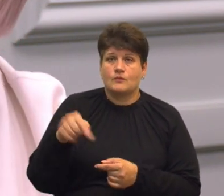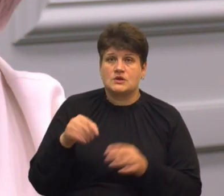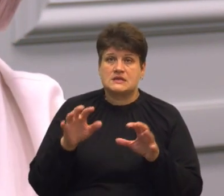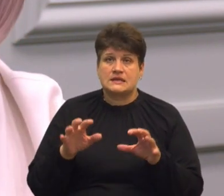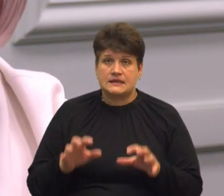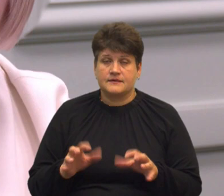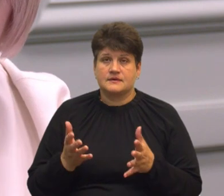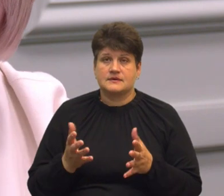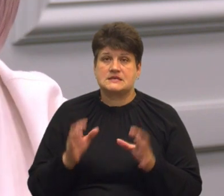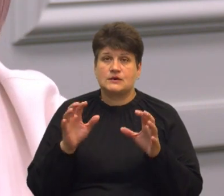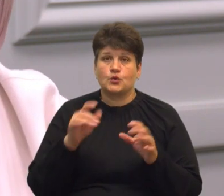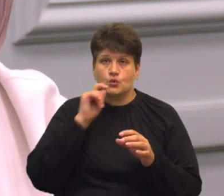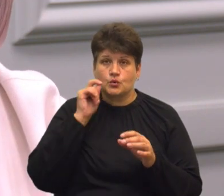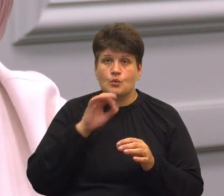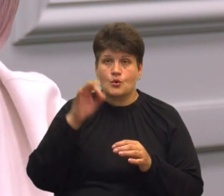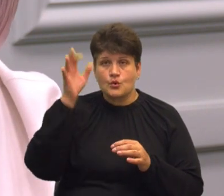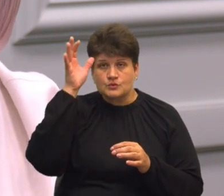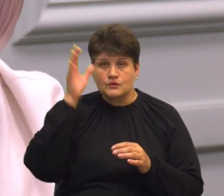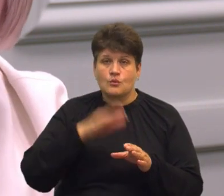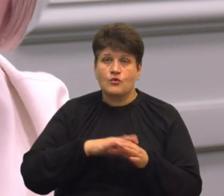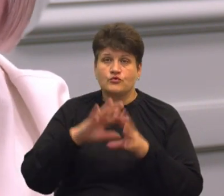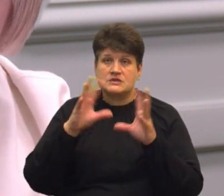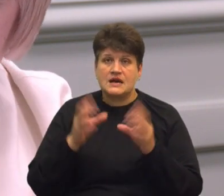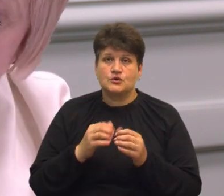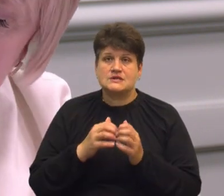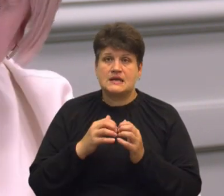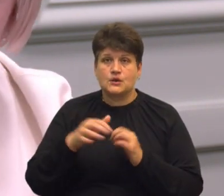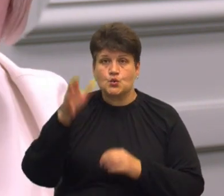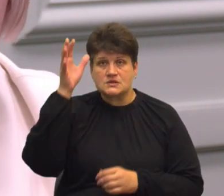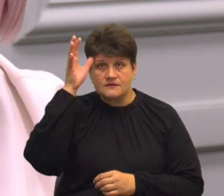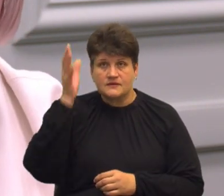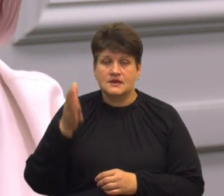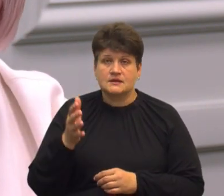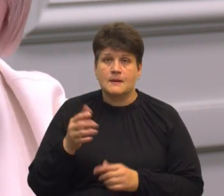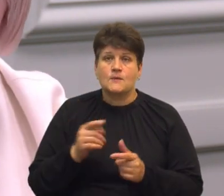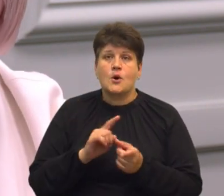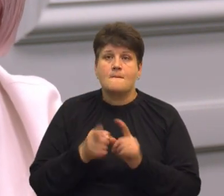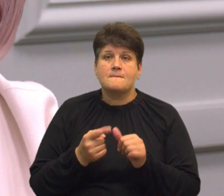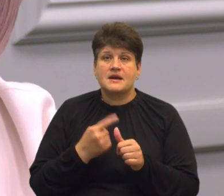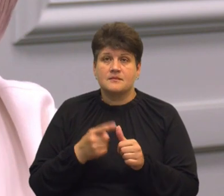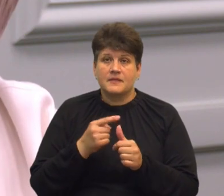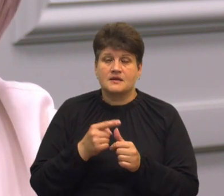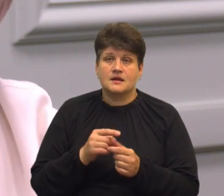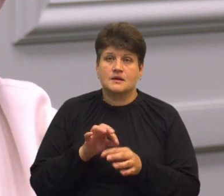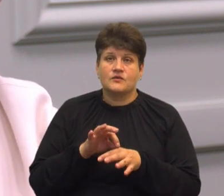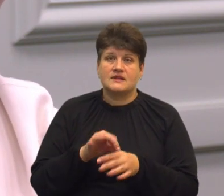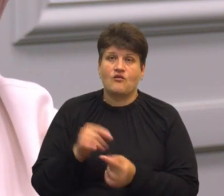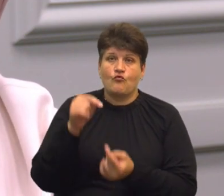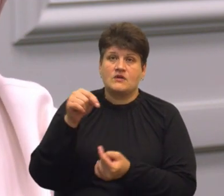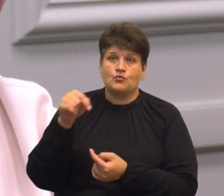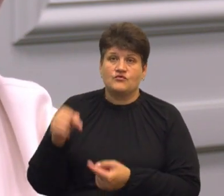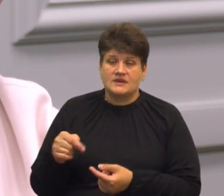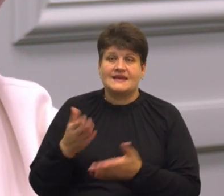саме законів України про освіту про повну загальну середню освіту про перейменування і приведення відповідність є рішення